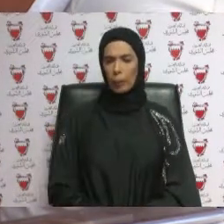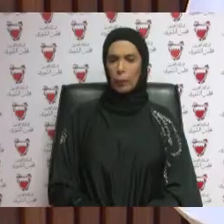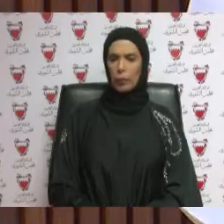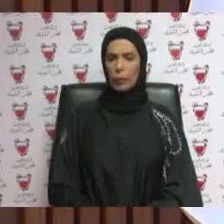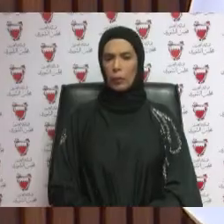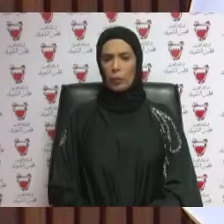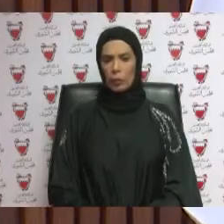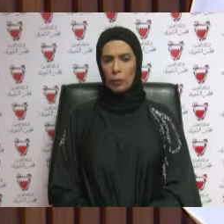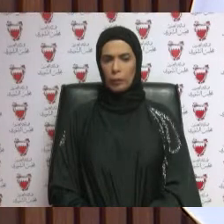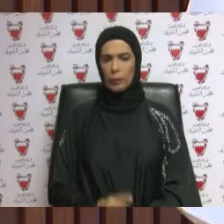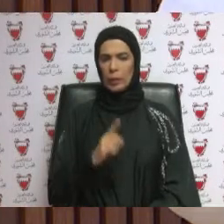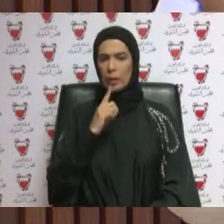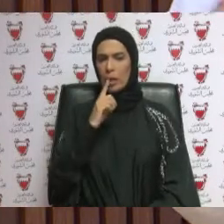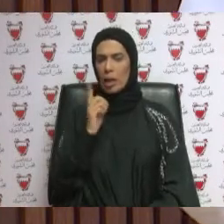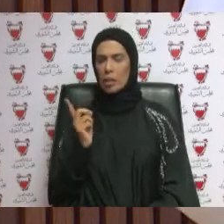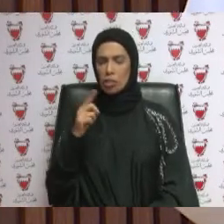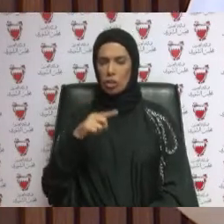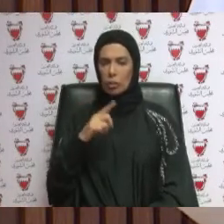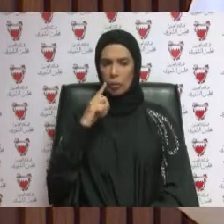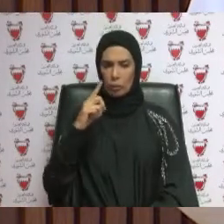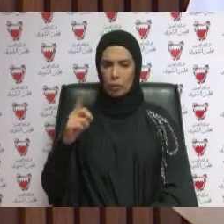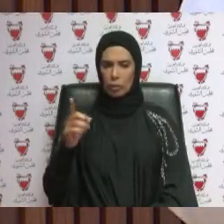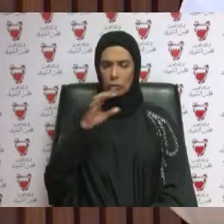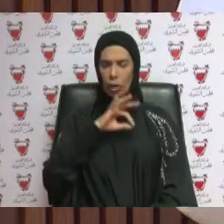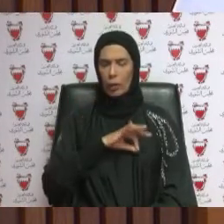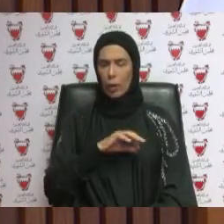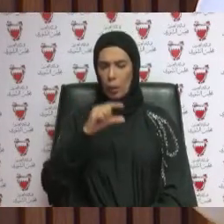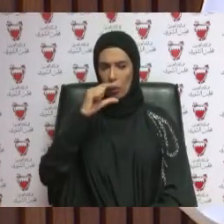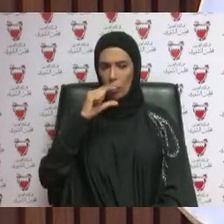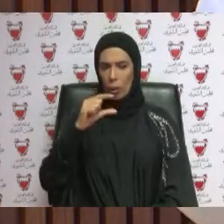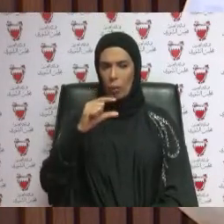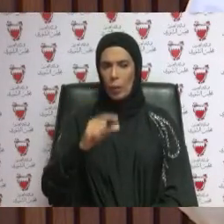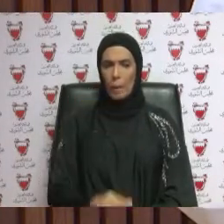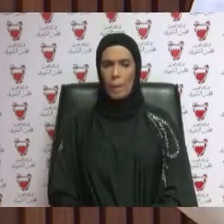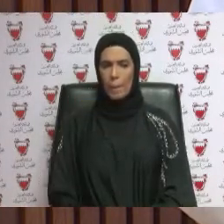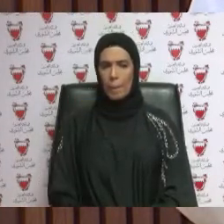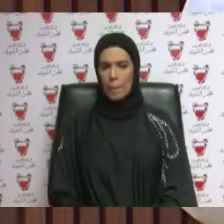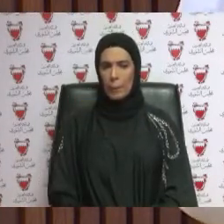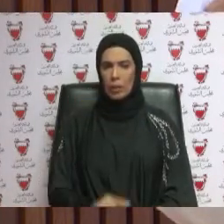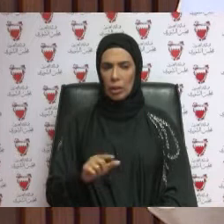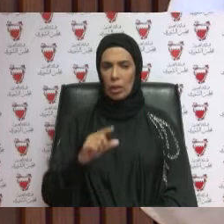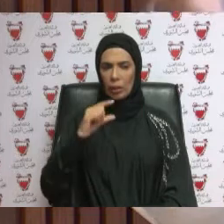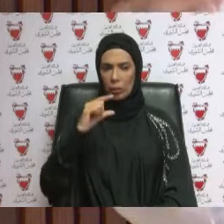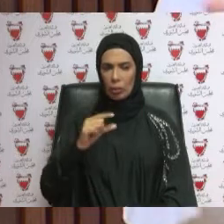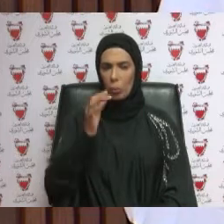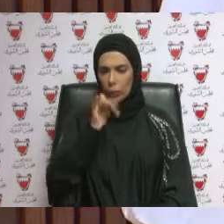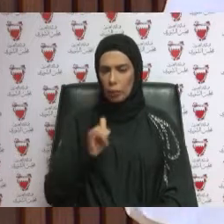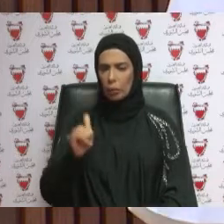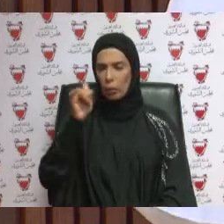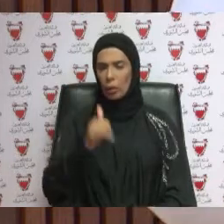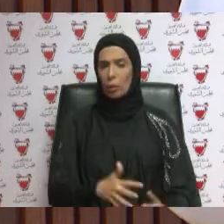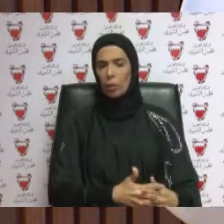يكلف 10 دينار. واستفادت دبي من دول كثيرة، الدنمارك، بريطانيا، الولايات